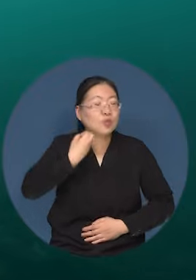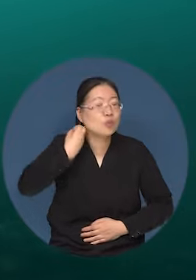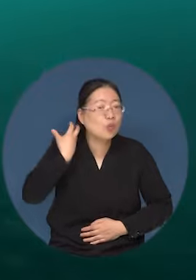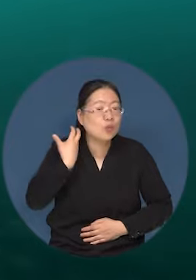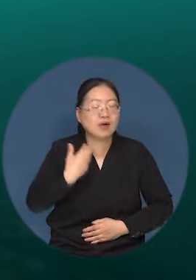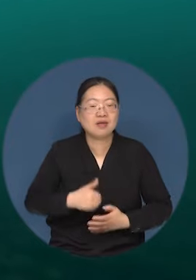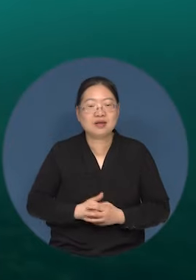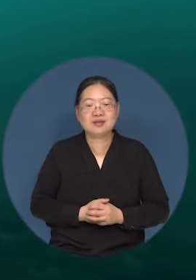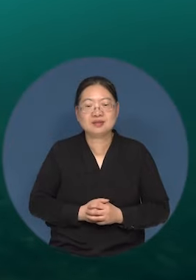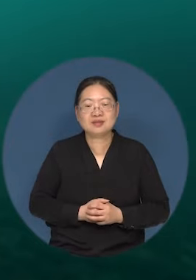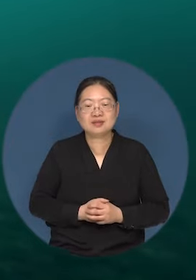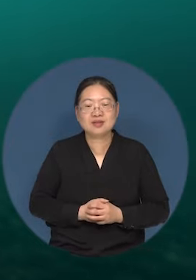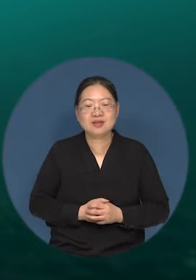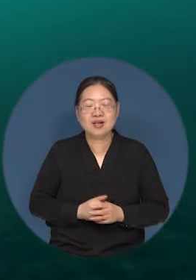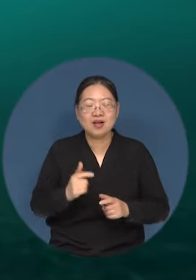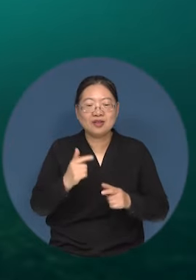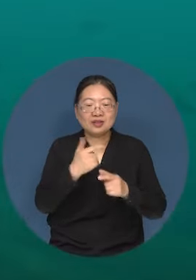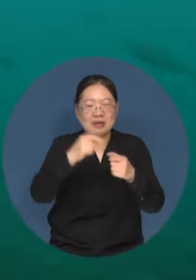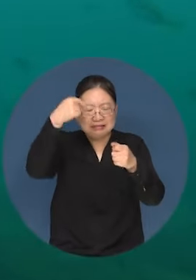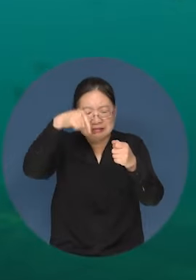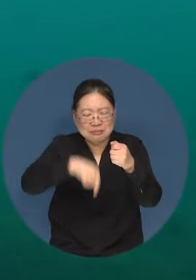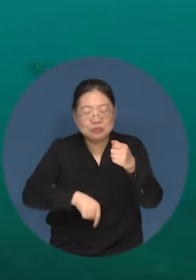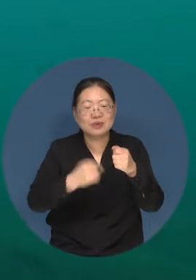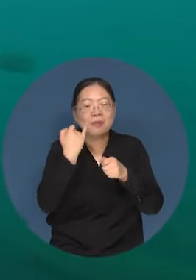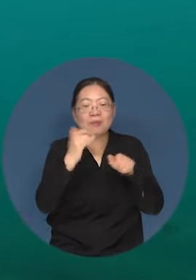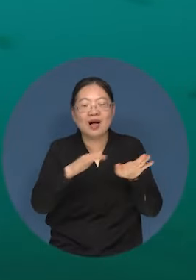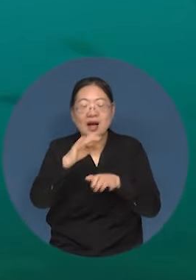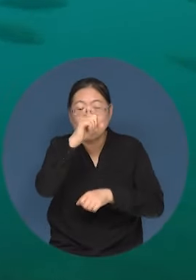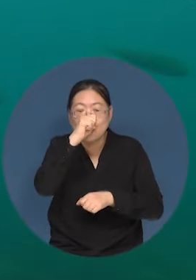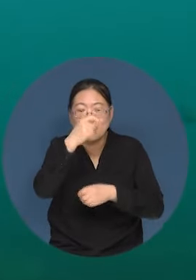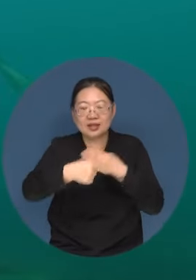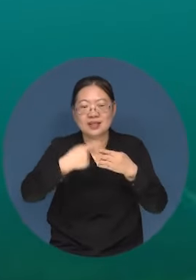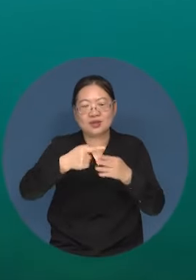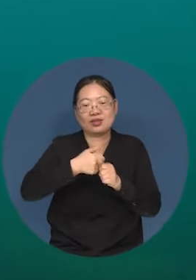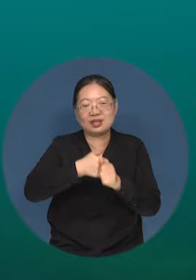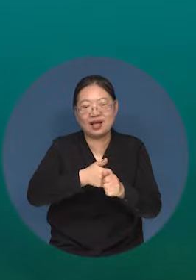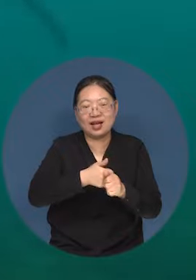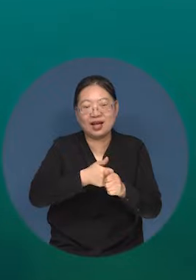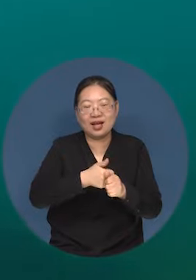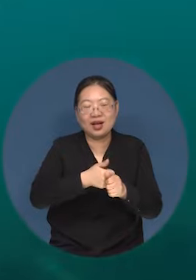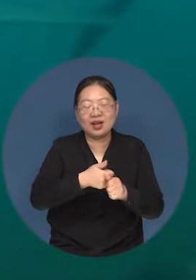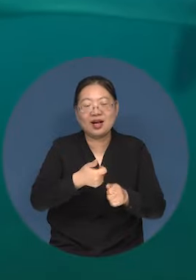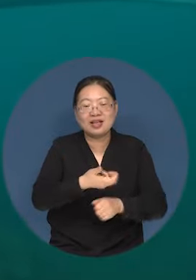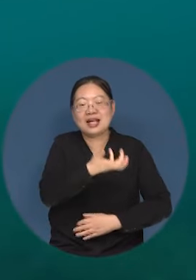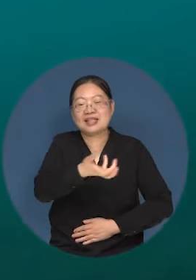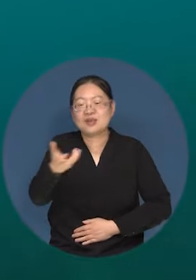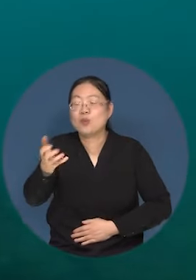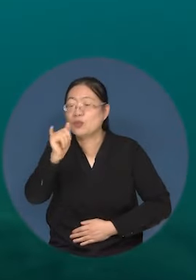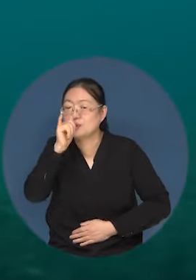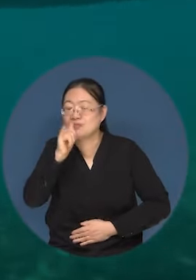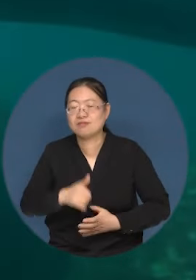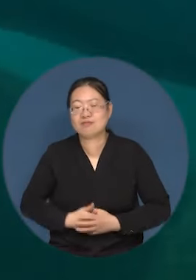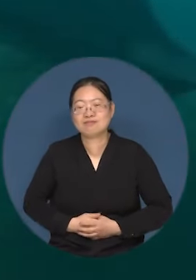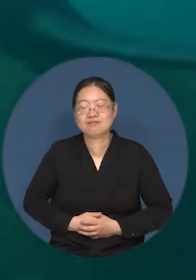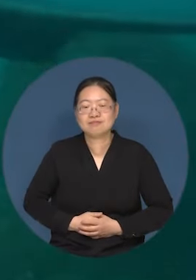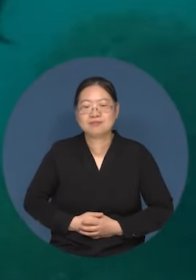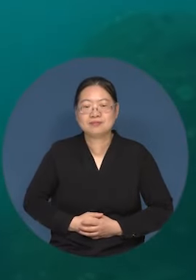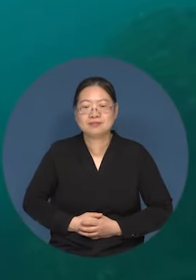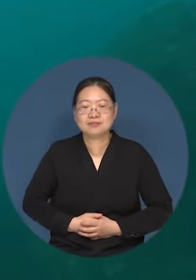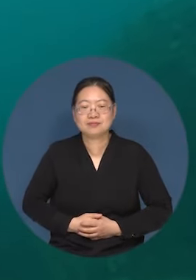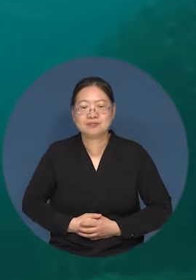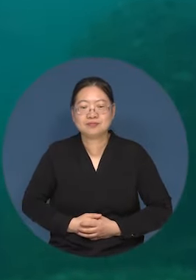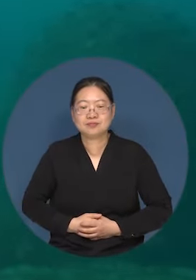돌고래들은 좀 더 깊은 물을 좋아하고 계절에 따라 이동을 하죠. 즉 회유를 하는 그런 종들입니다. 예, 예. 그런